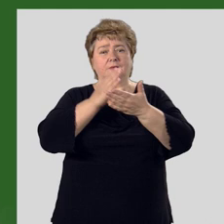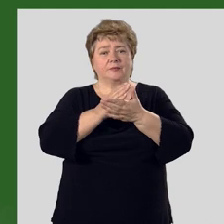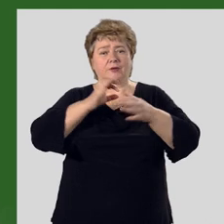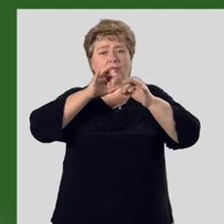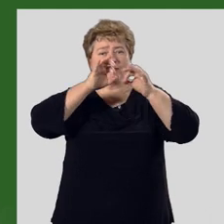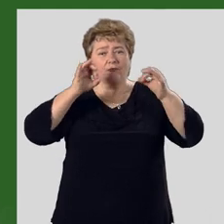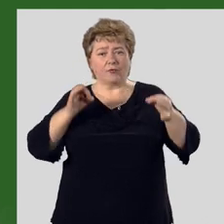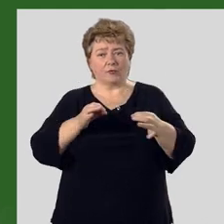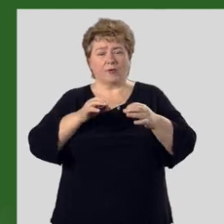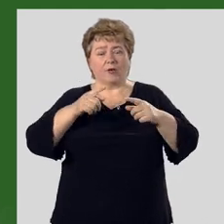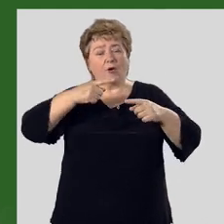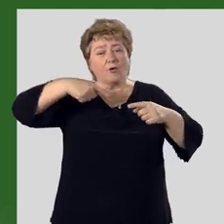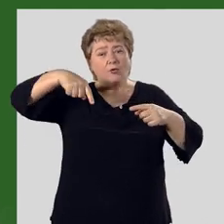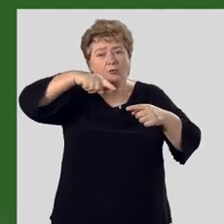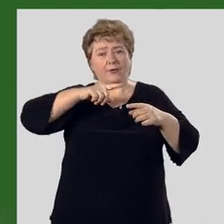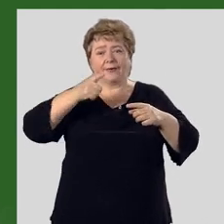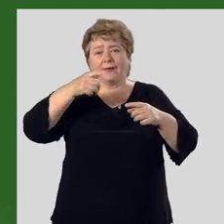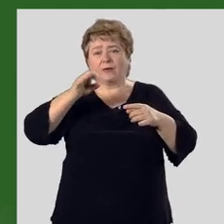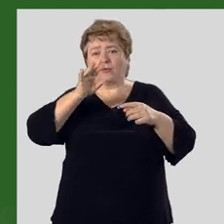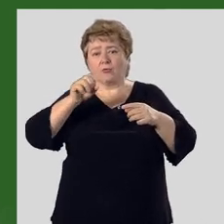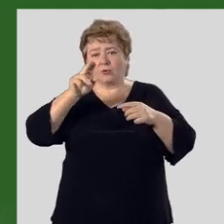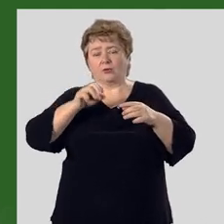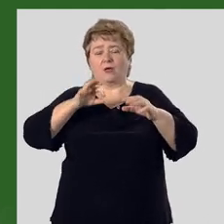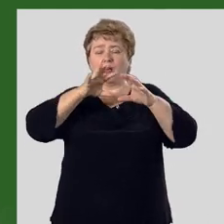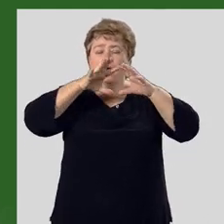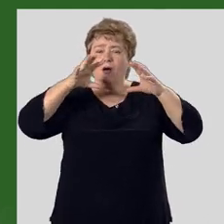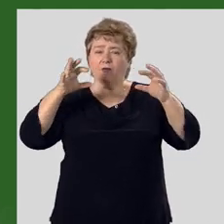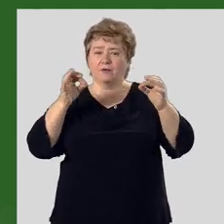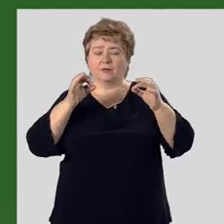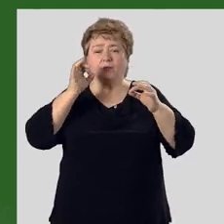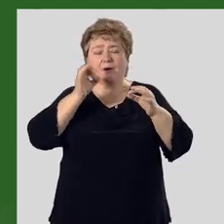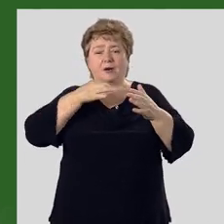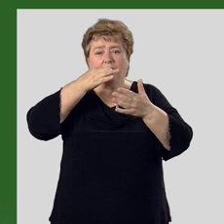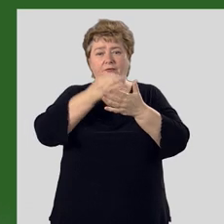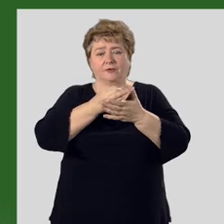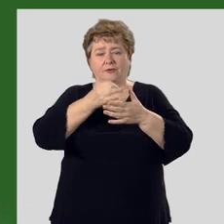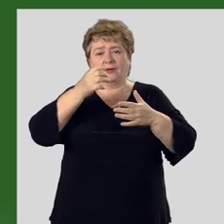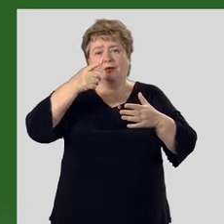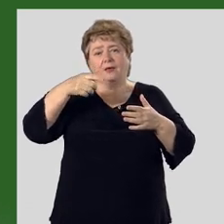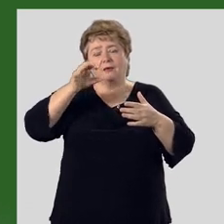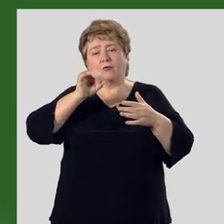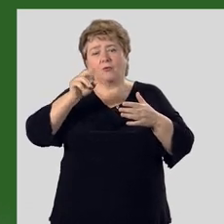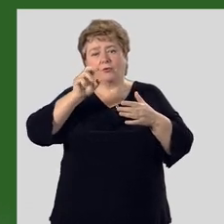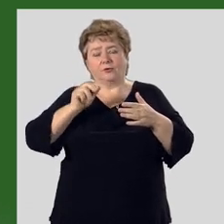имеет форму круга, геоида, овала. Правильный ответ –